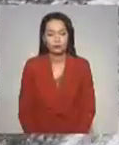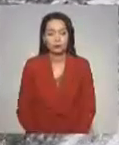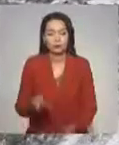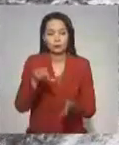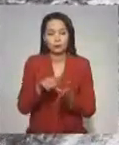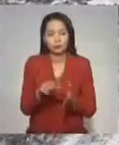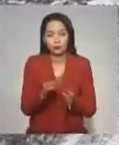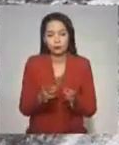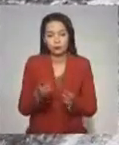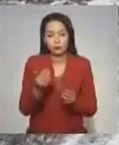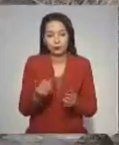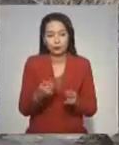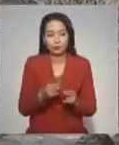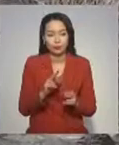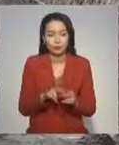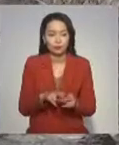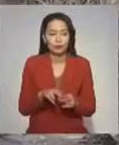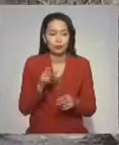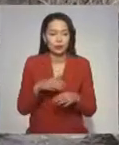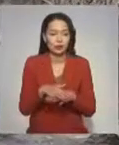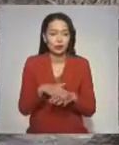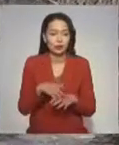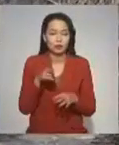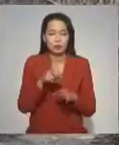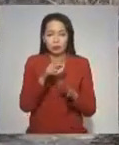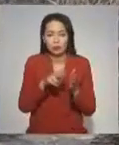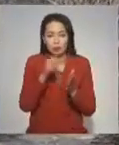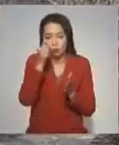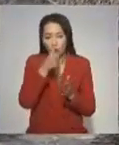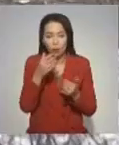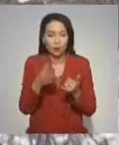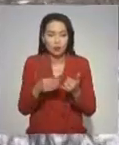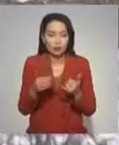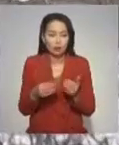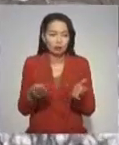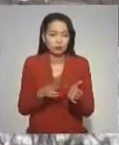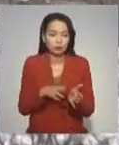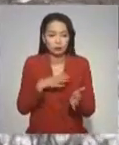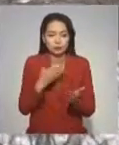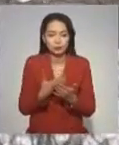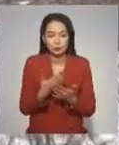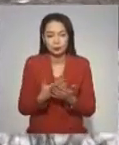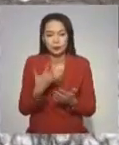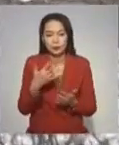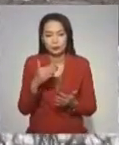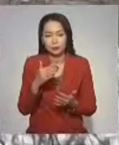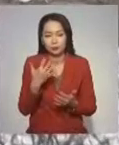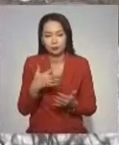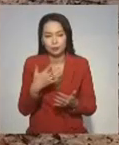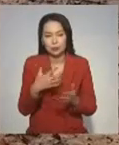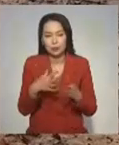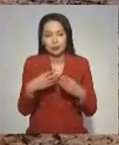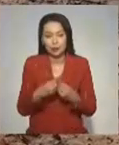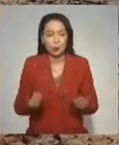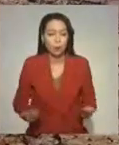Участки в районе Жанаконес-4 людям стали выдавать в 2018 году. Сейчас здесь живет около 50 семей. Из благ цивилизации